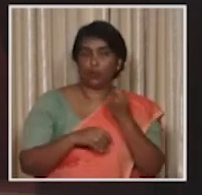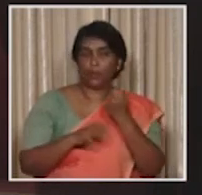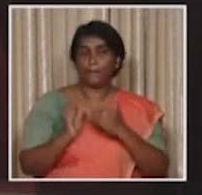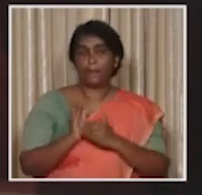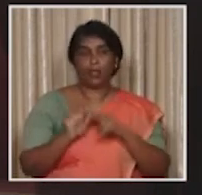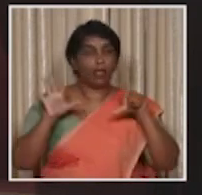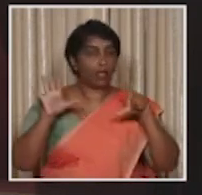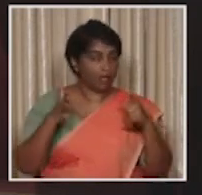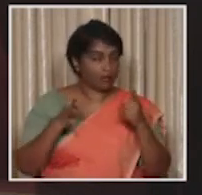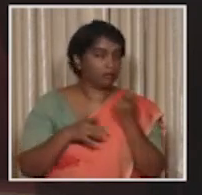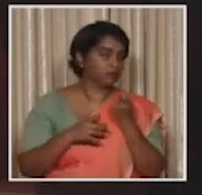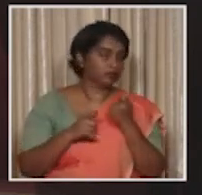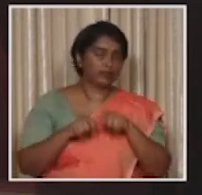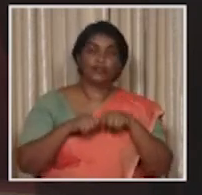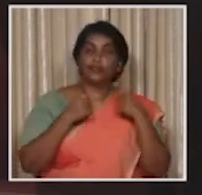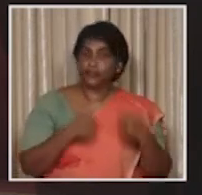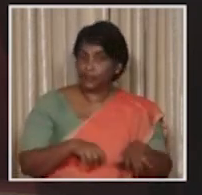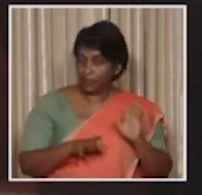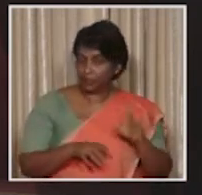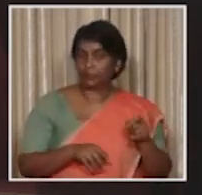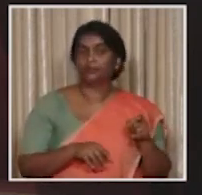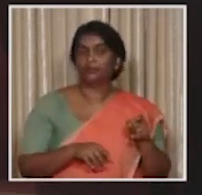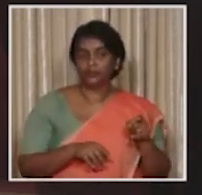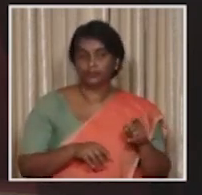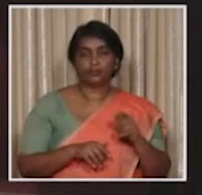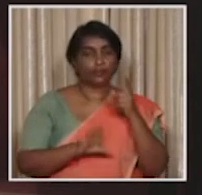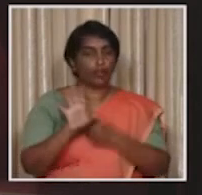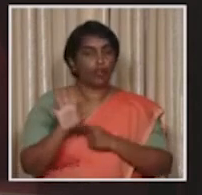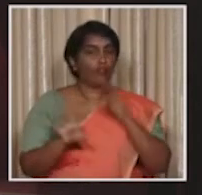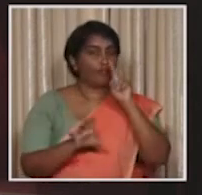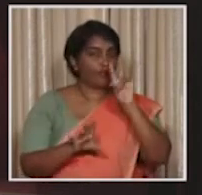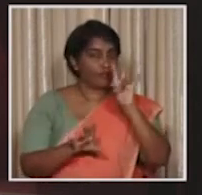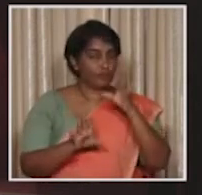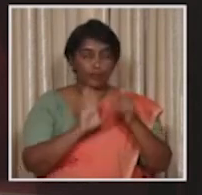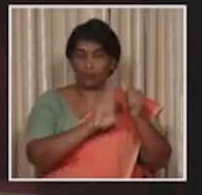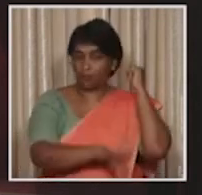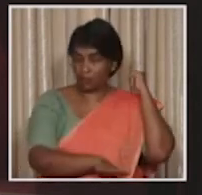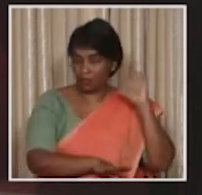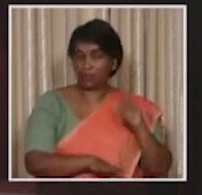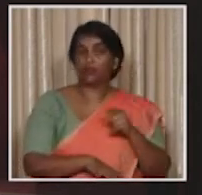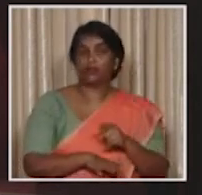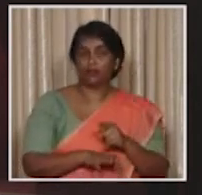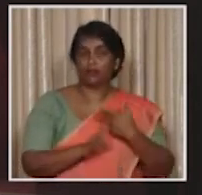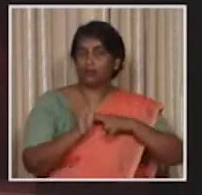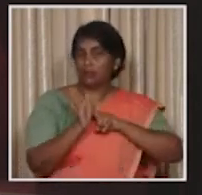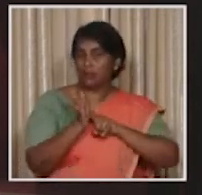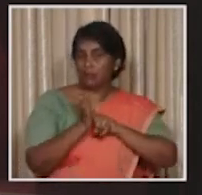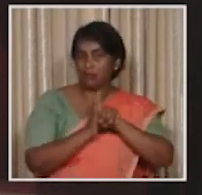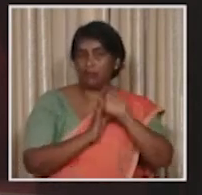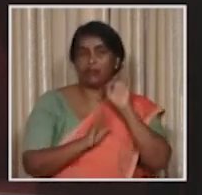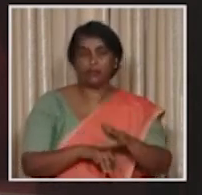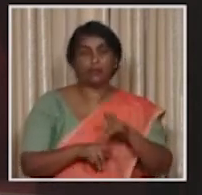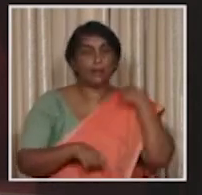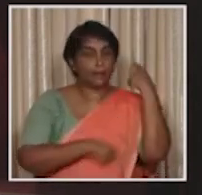මිලියන 700ක පමණ වියදමක් දරලා අවුරුදු 25කට පෙර ලොවෙන් යල් පැන ගිය ගරා වැටුණු